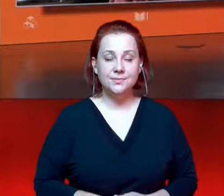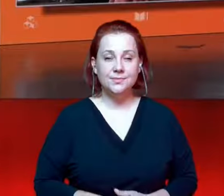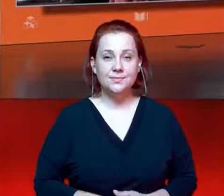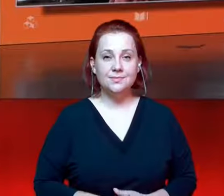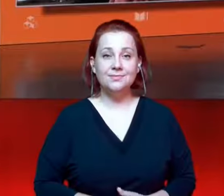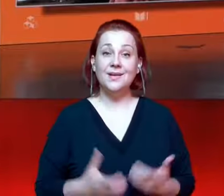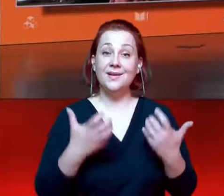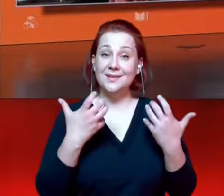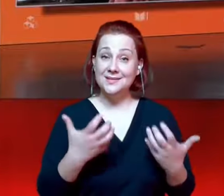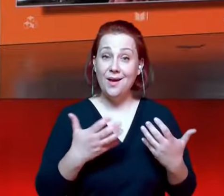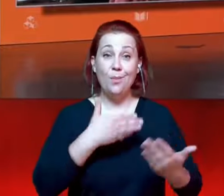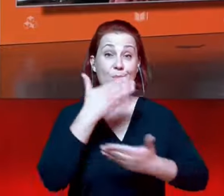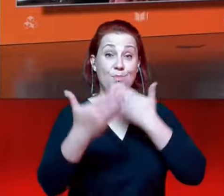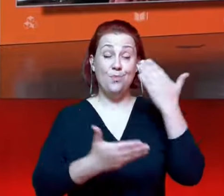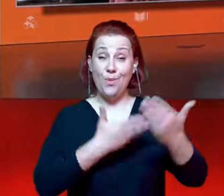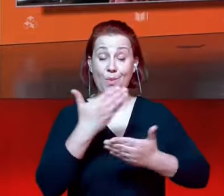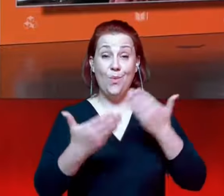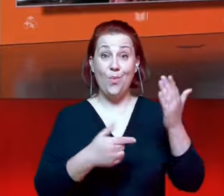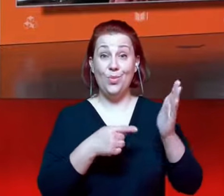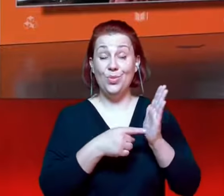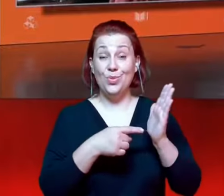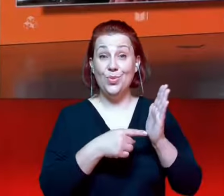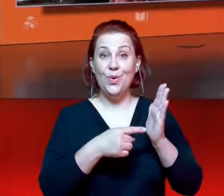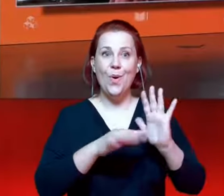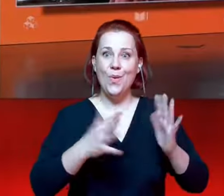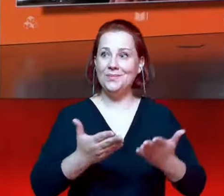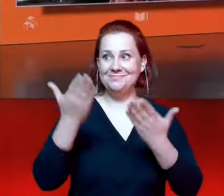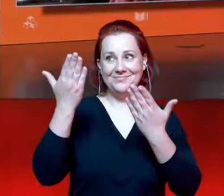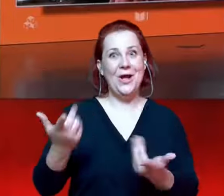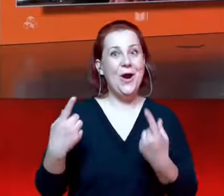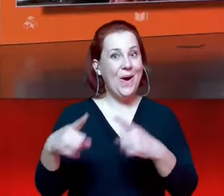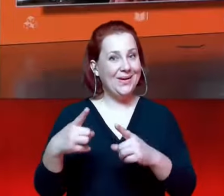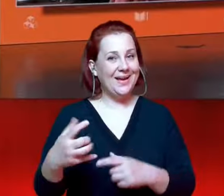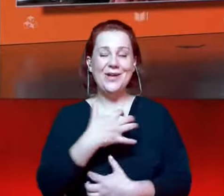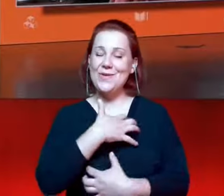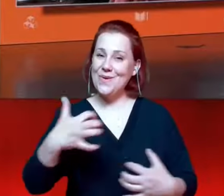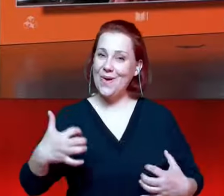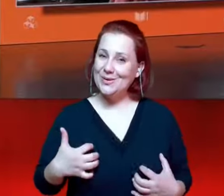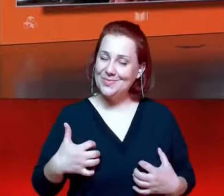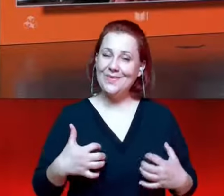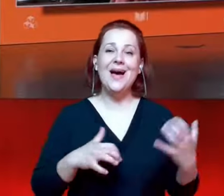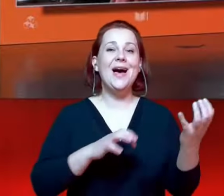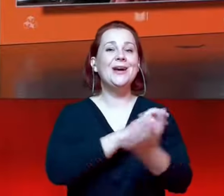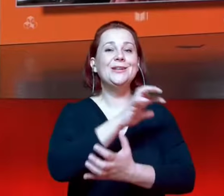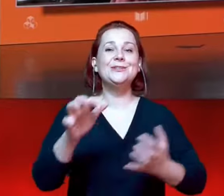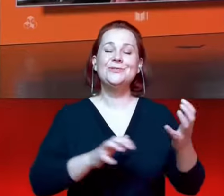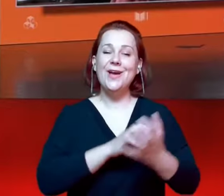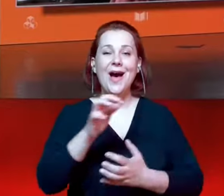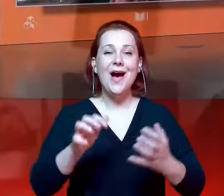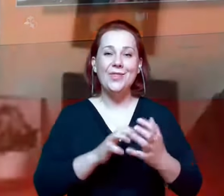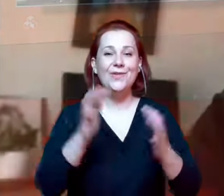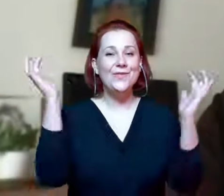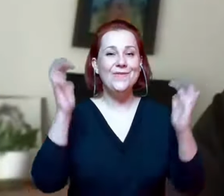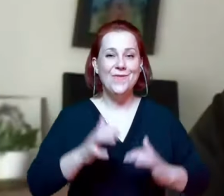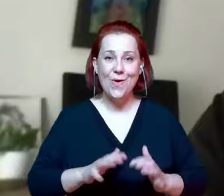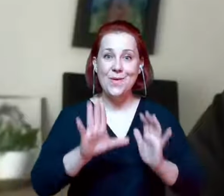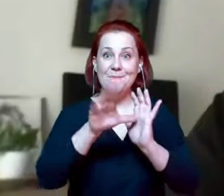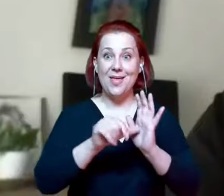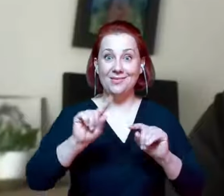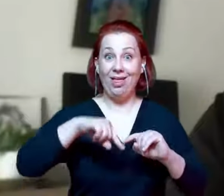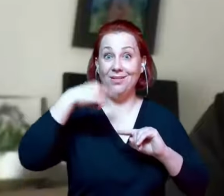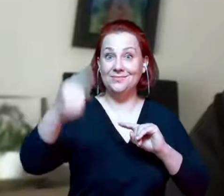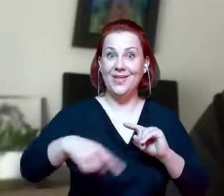chciałbym pogratulować tego tytułu organizatora i gospodarza Światowego Forum Miejskiego w kolejnym roku, w